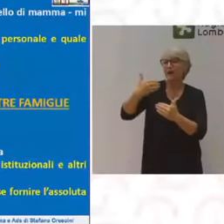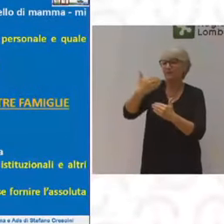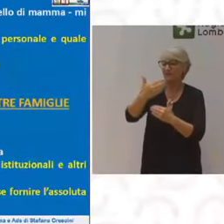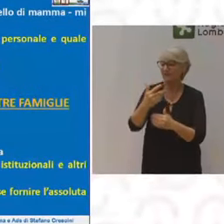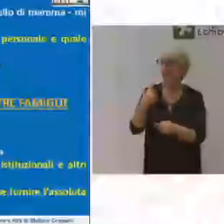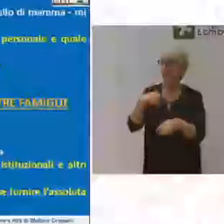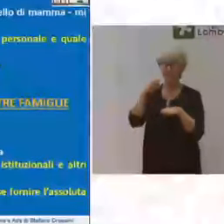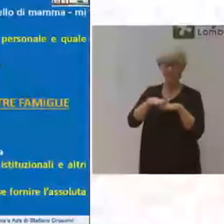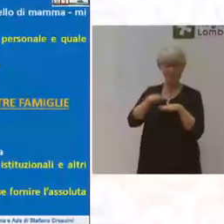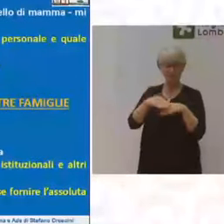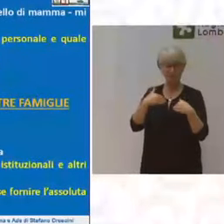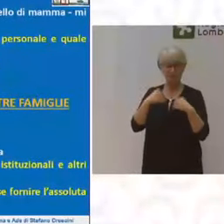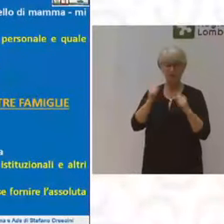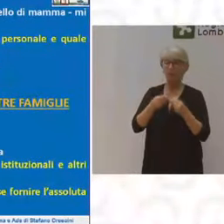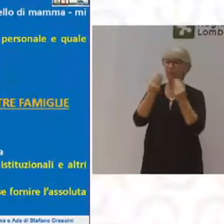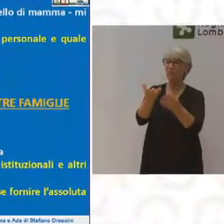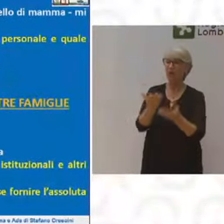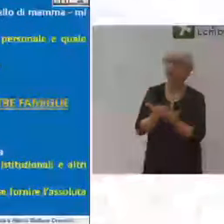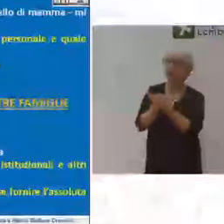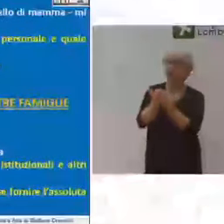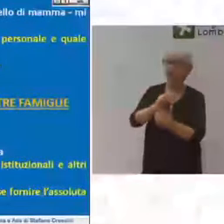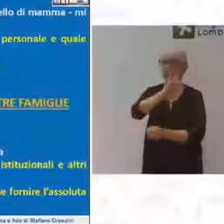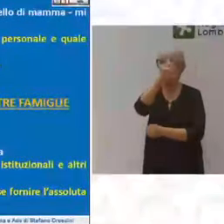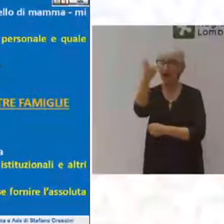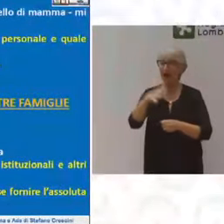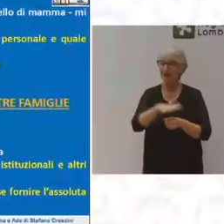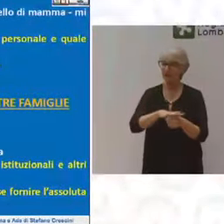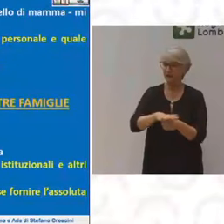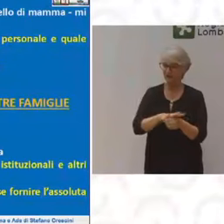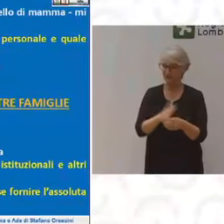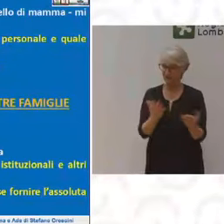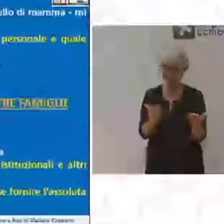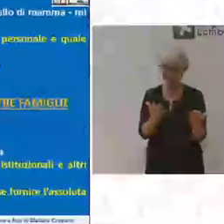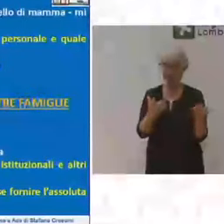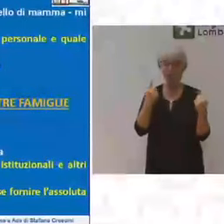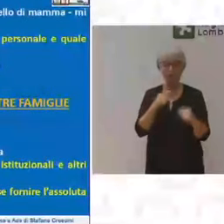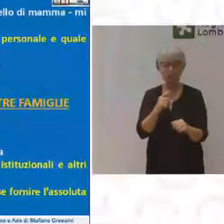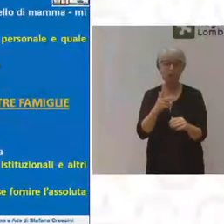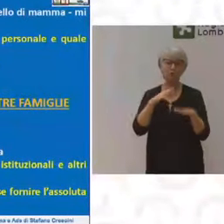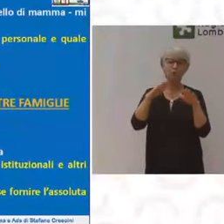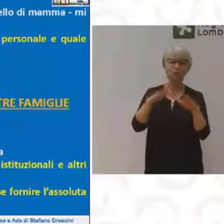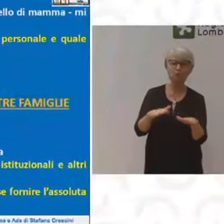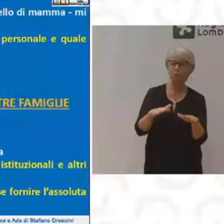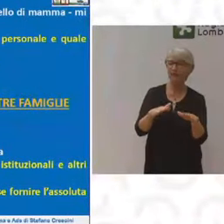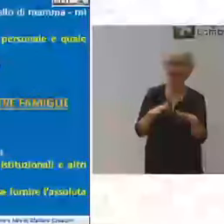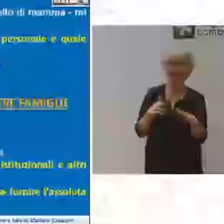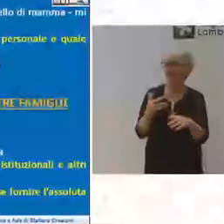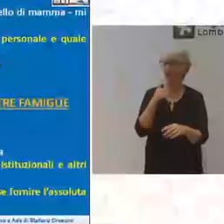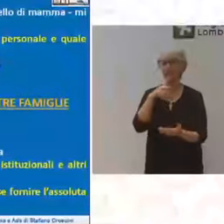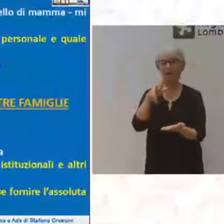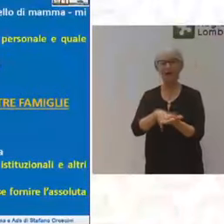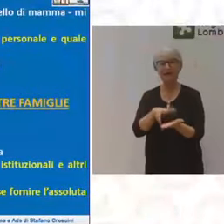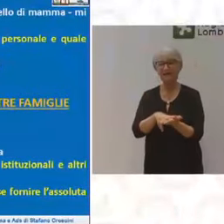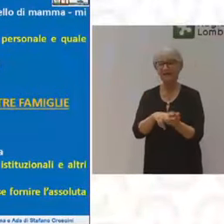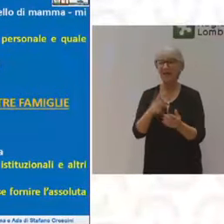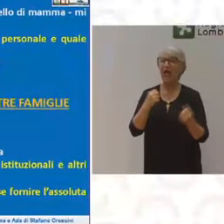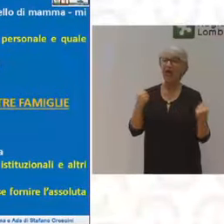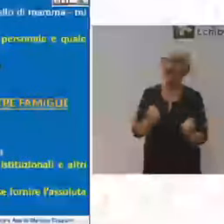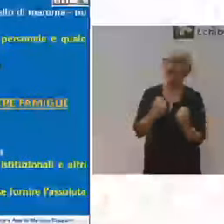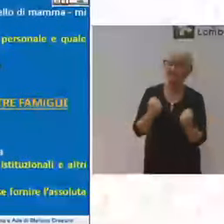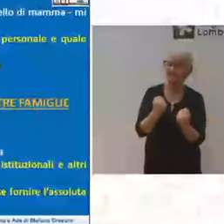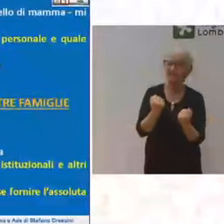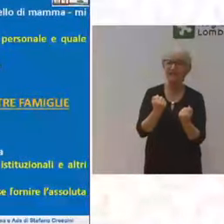aiuto ad altre famiglie. Il tutto doveva essere tutelato dal migliore strumento giuridico, garantito da un'attività